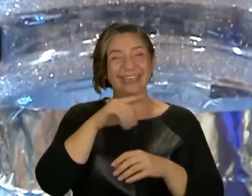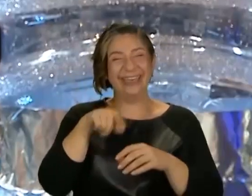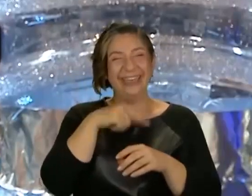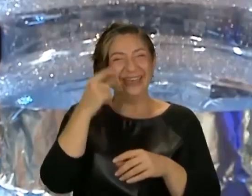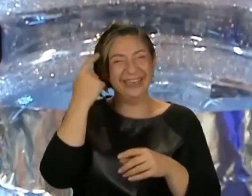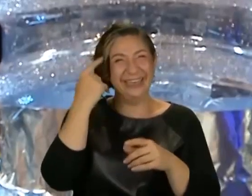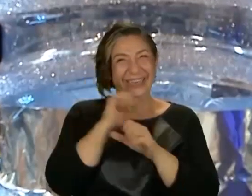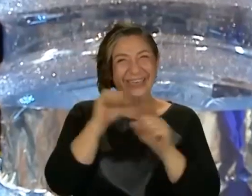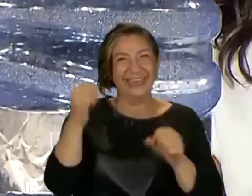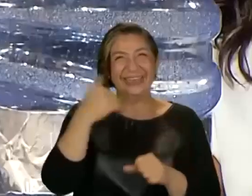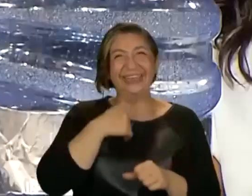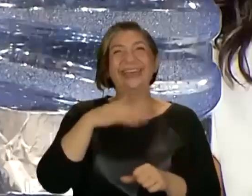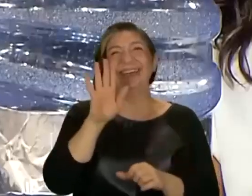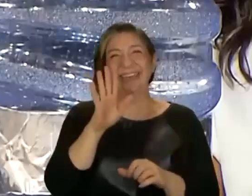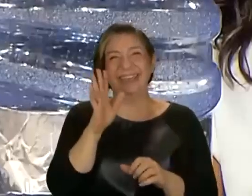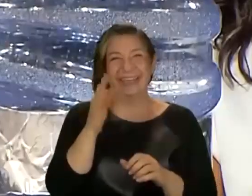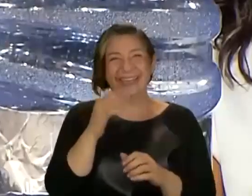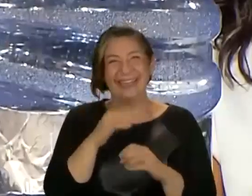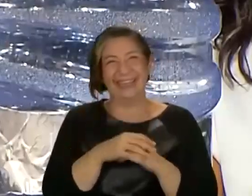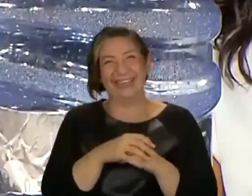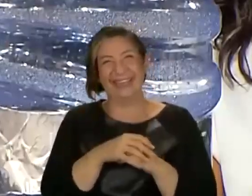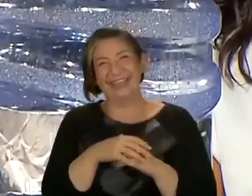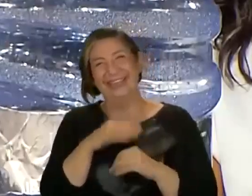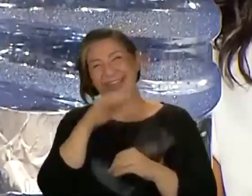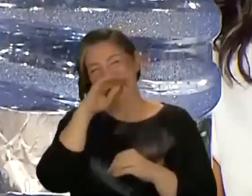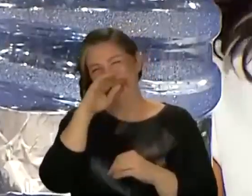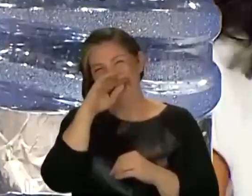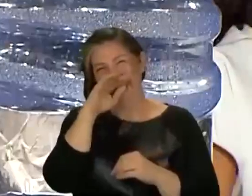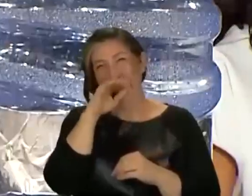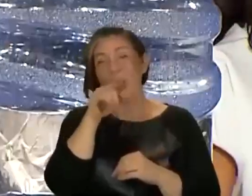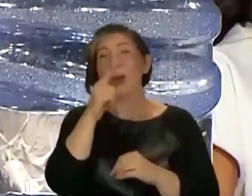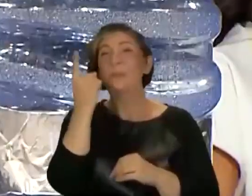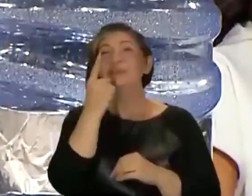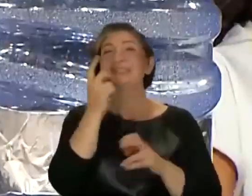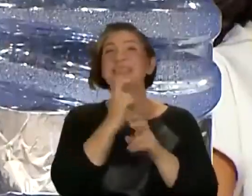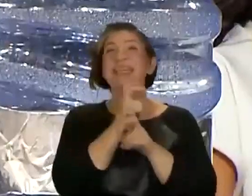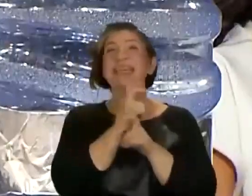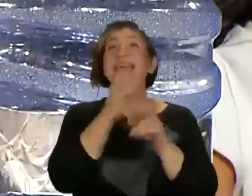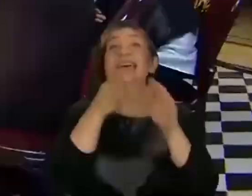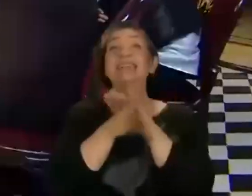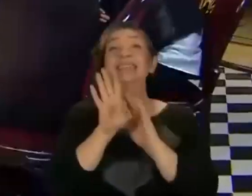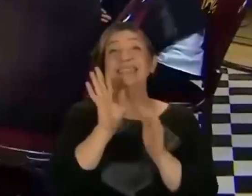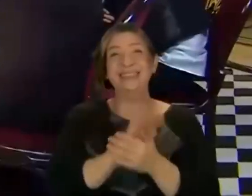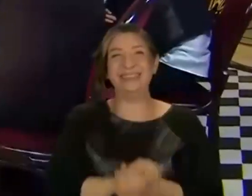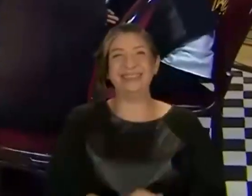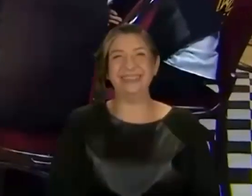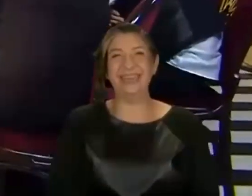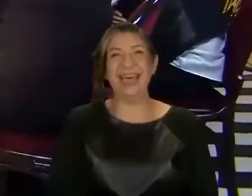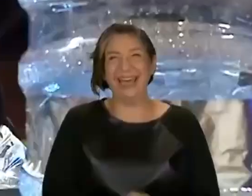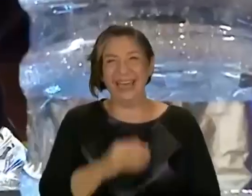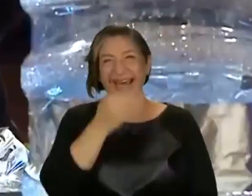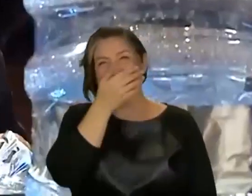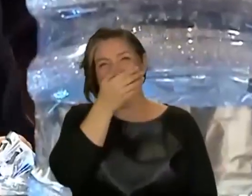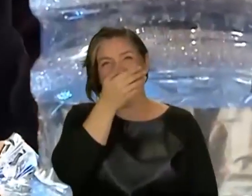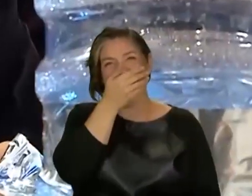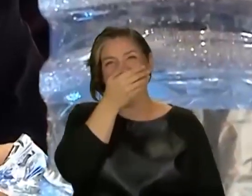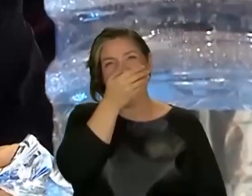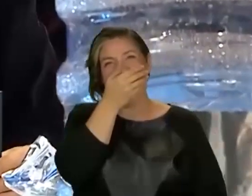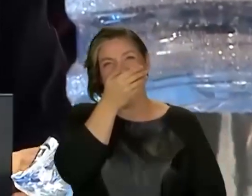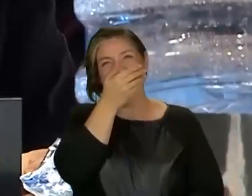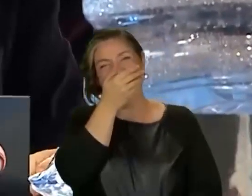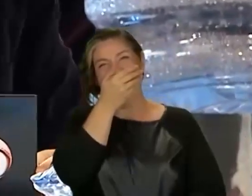zaman başımıza bir şey gelmezse seyredelim. Bence öyle bir riske girmeyelim. Nasıl ya?